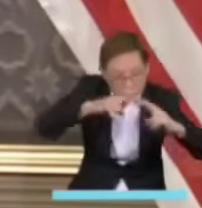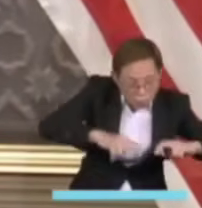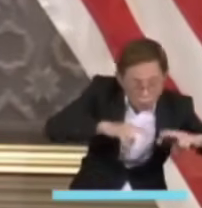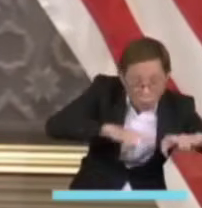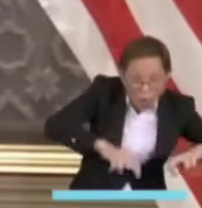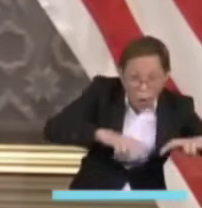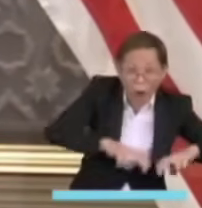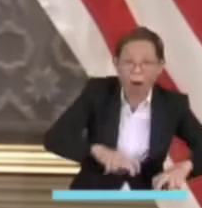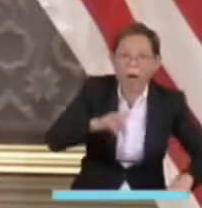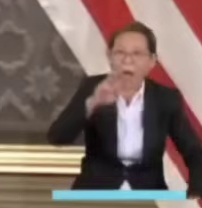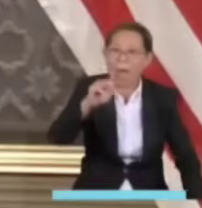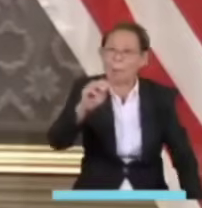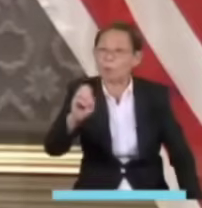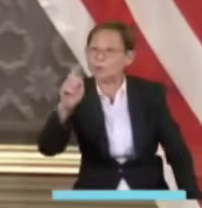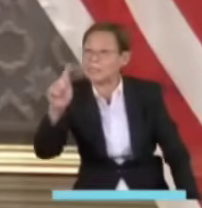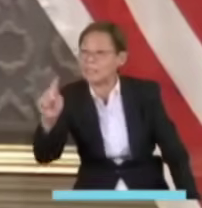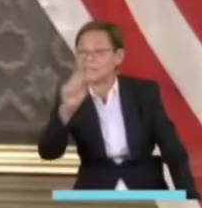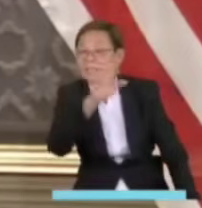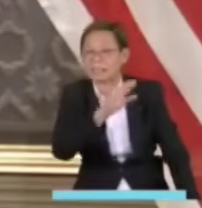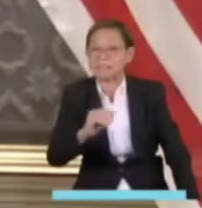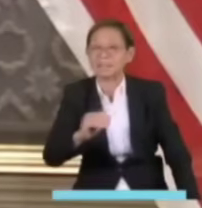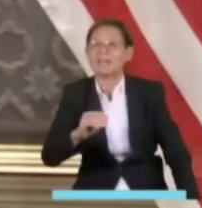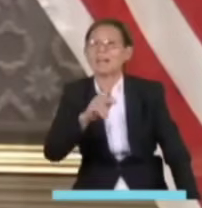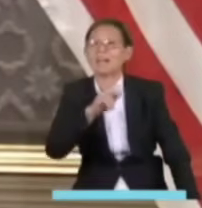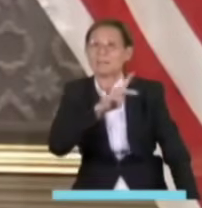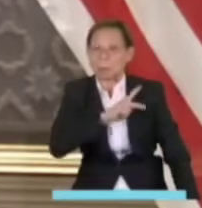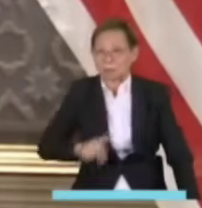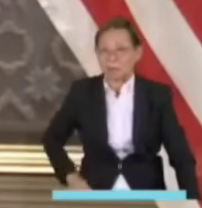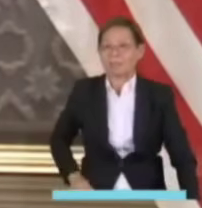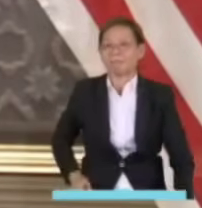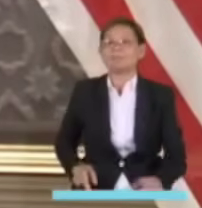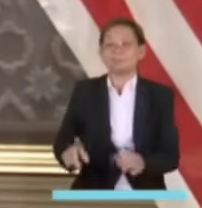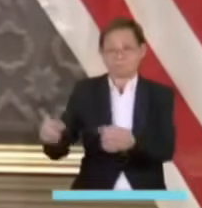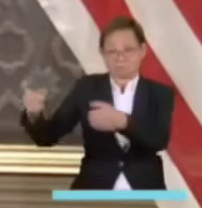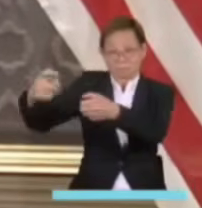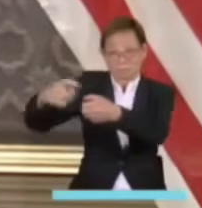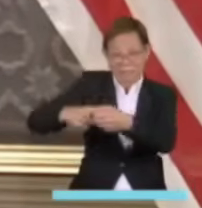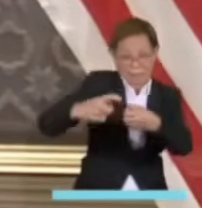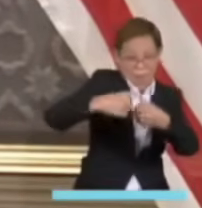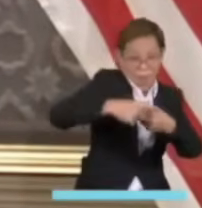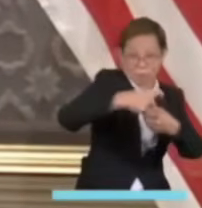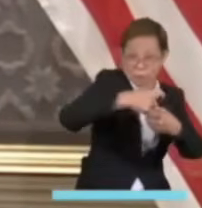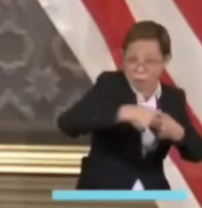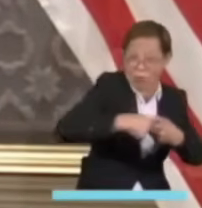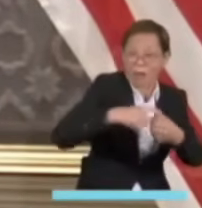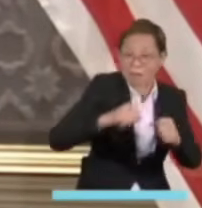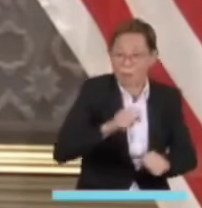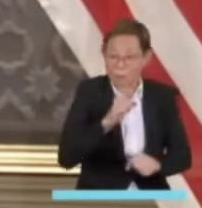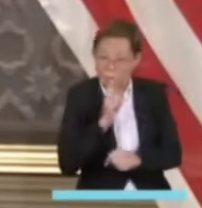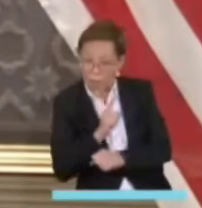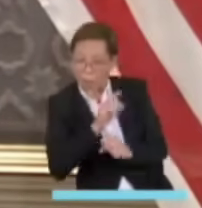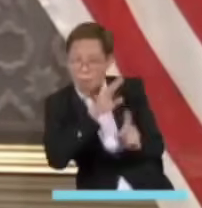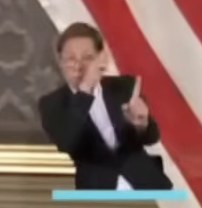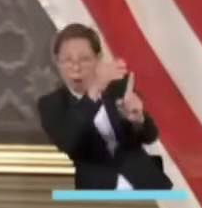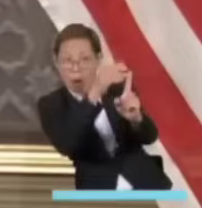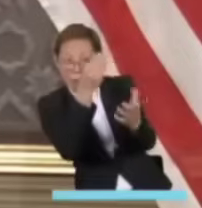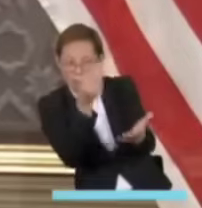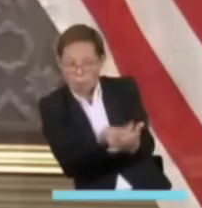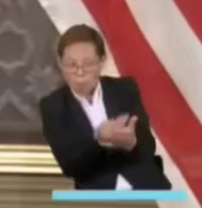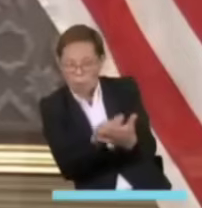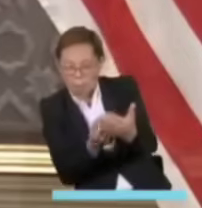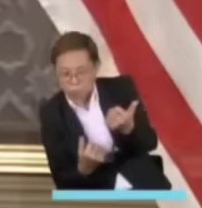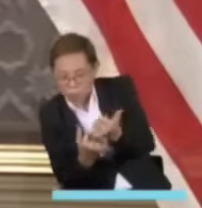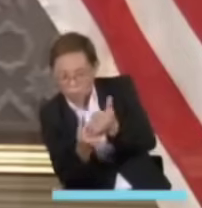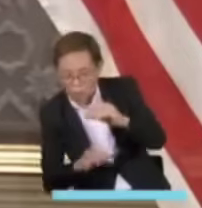Kementerian Pengangkutan dan kementerian-kementerian yang berkaitan supaya dapat dipastikan, ya, penyasaran